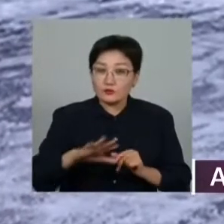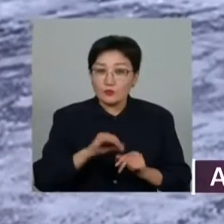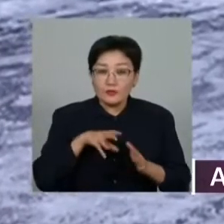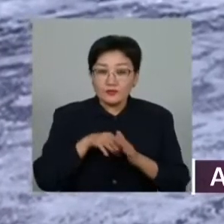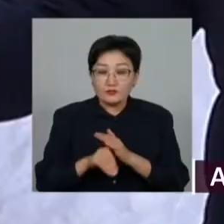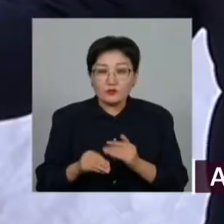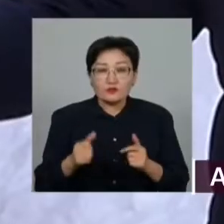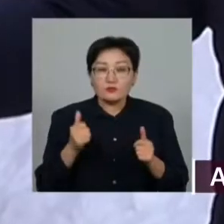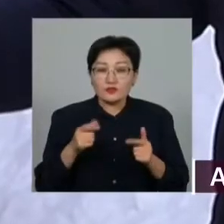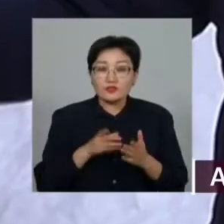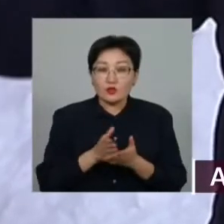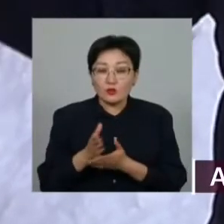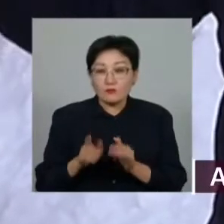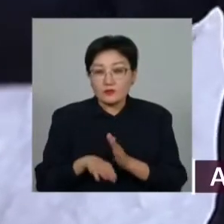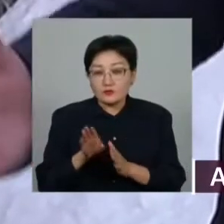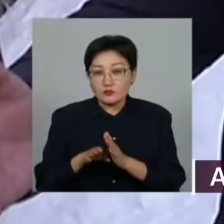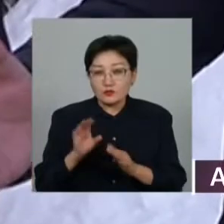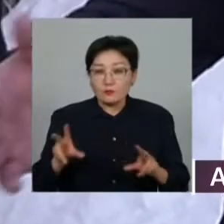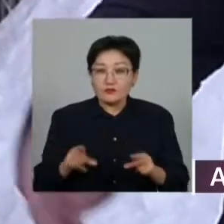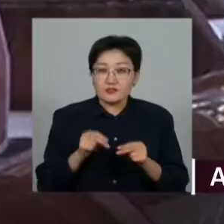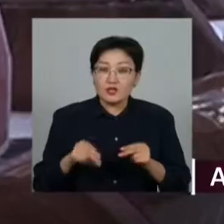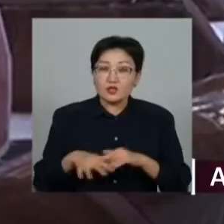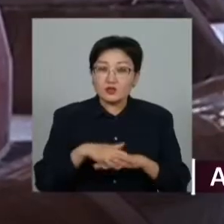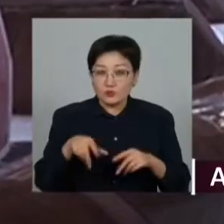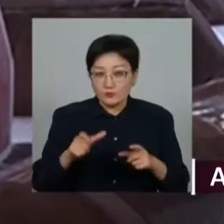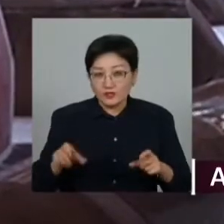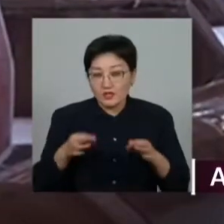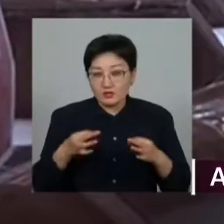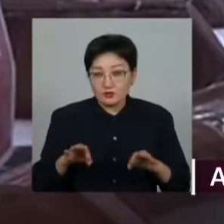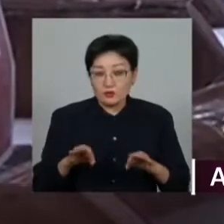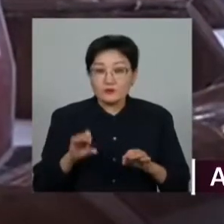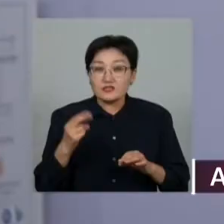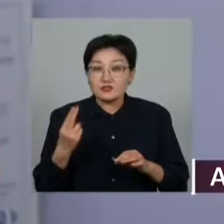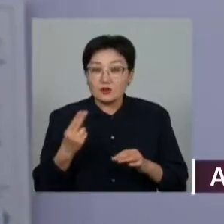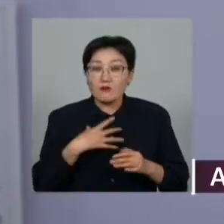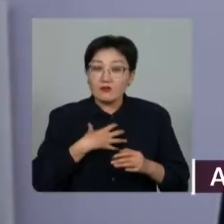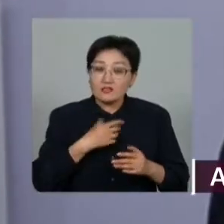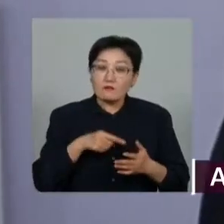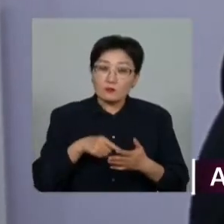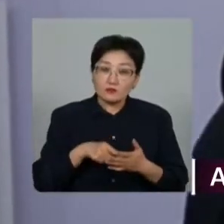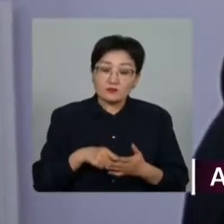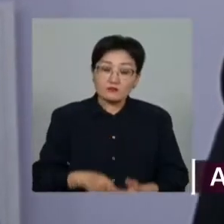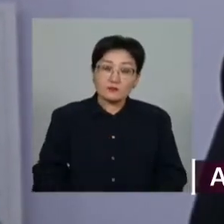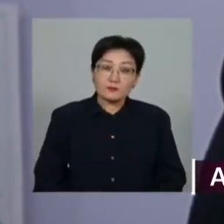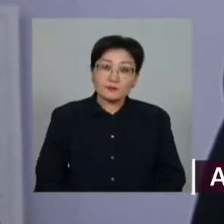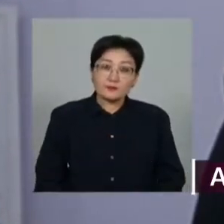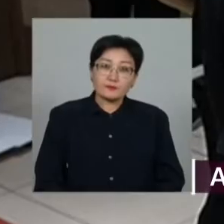внес неоценимый вклад в улучшение благополучия граждан и разрешение социально важных вопросов